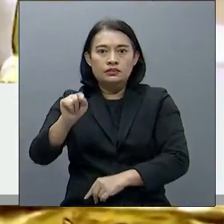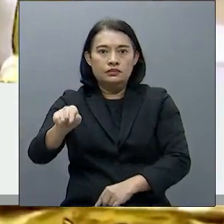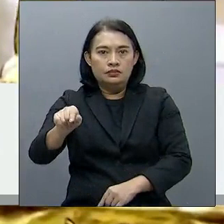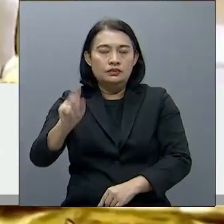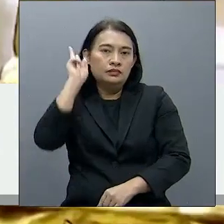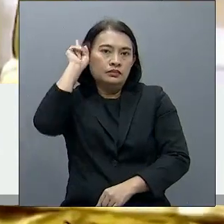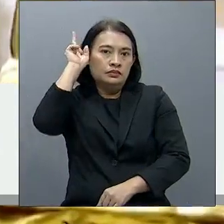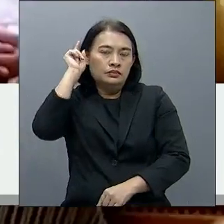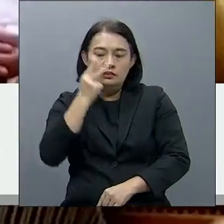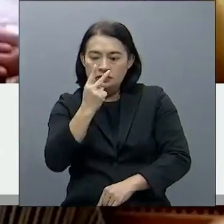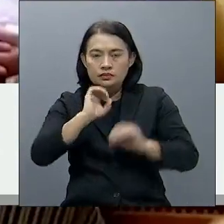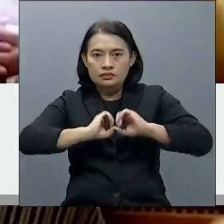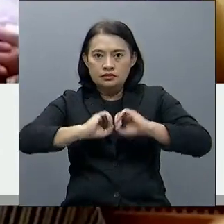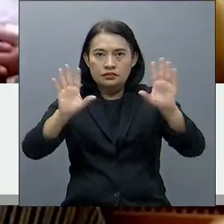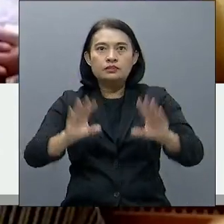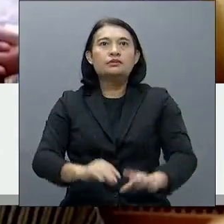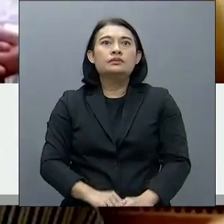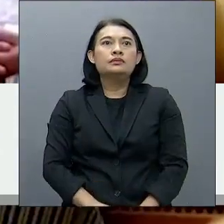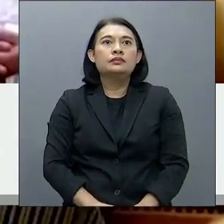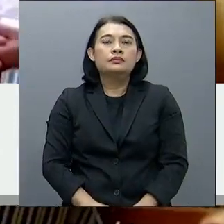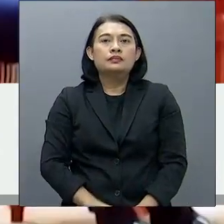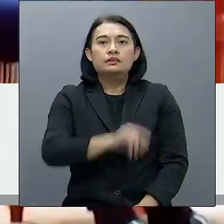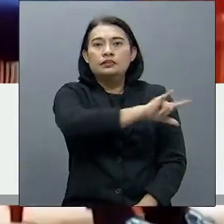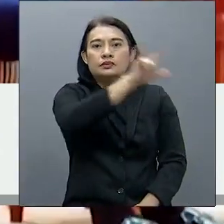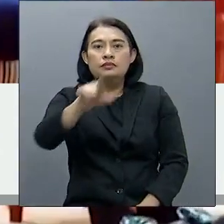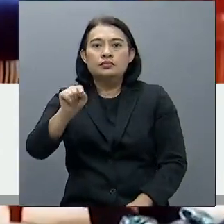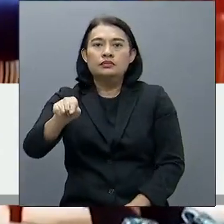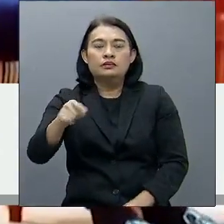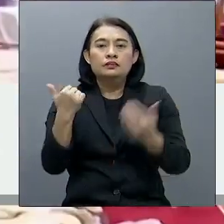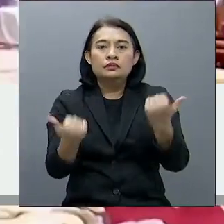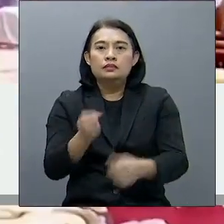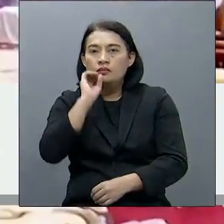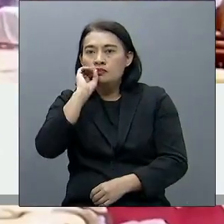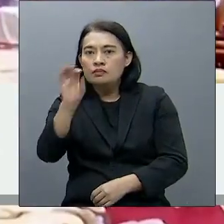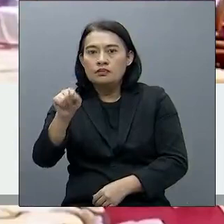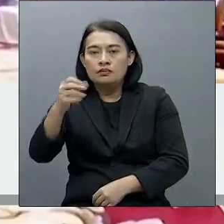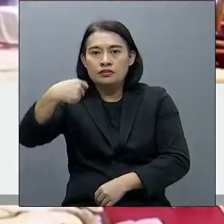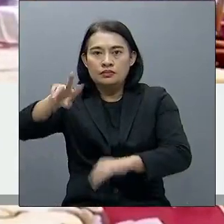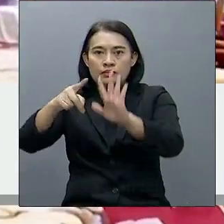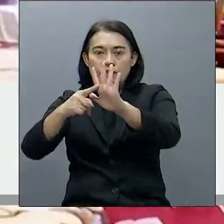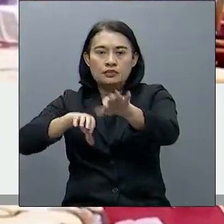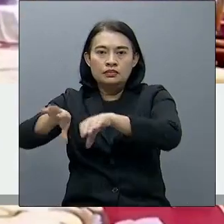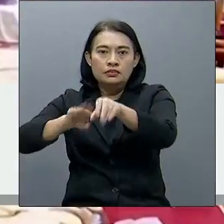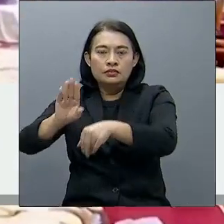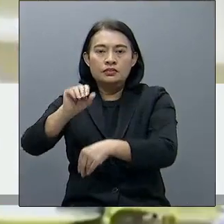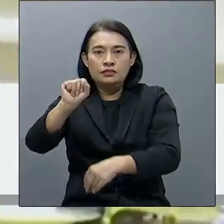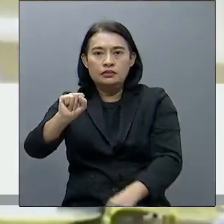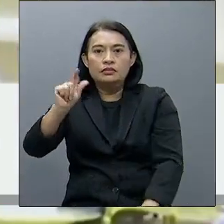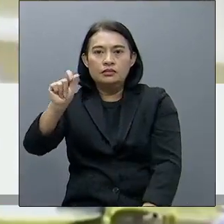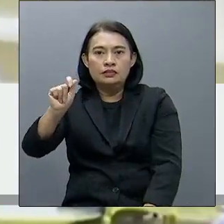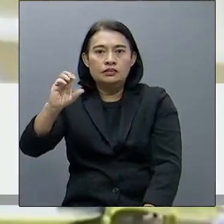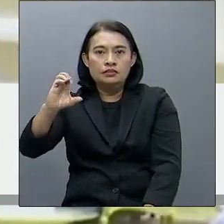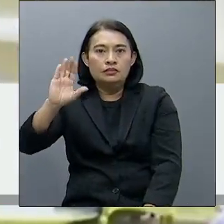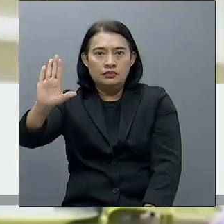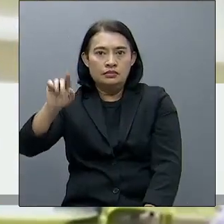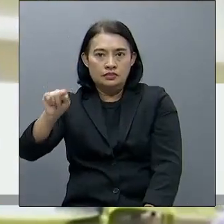ข่าวอย่างชัดเจนเลยนะคะการเดินทางมาในครั้งนี้ได้ร้องขอให้สภาบริหารแห่งรัฐหรือ S ACซึ่งมี